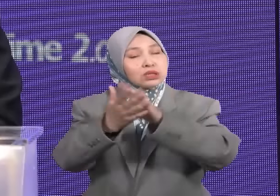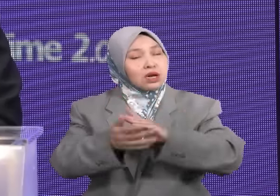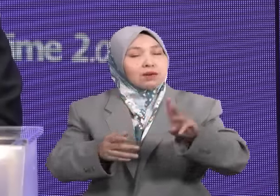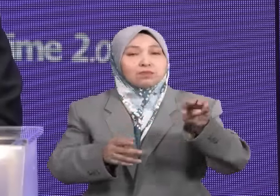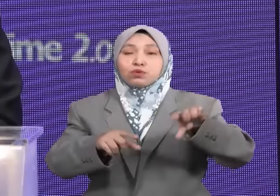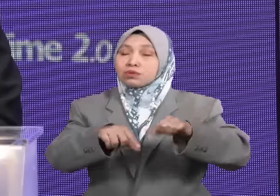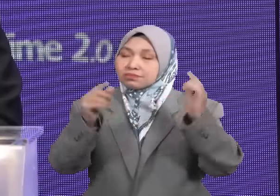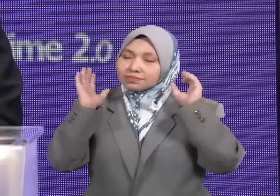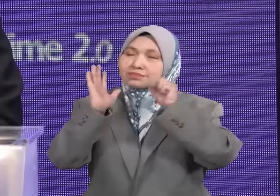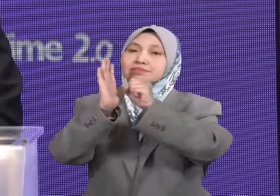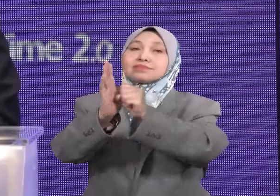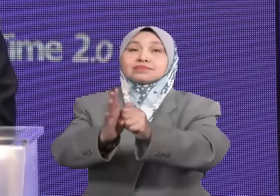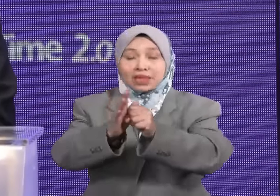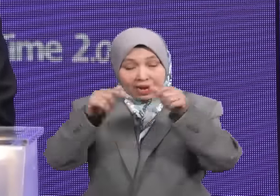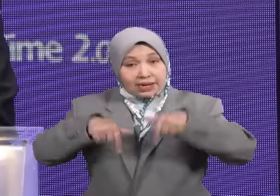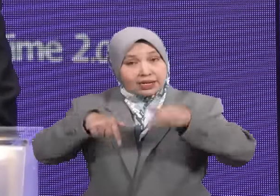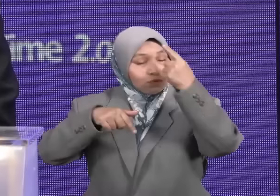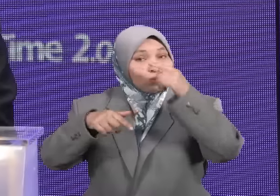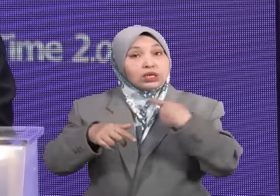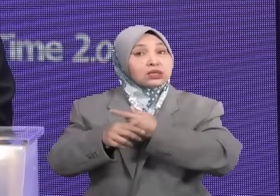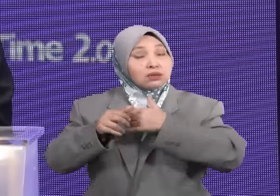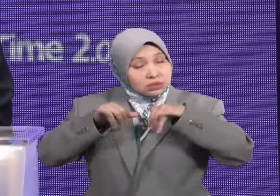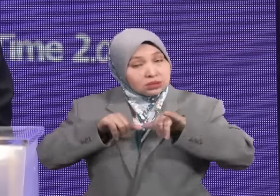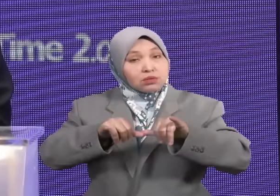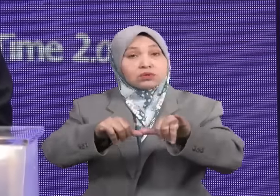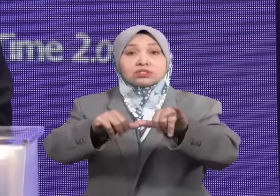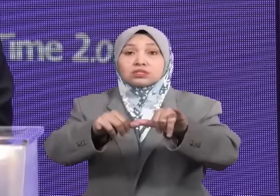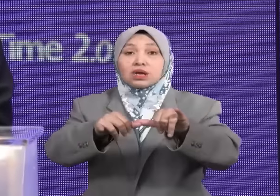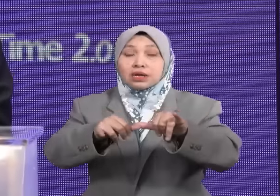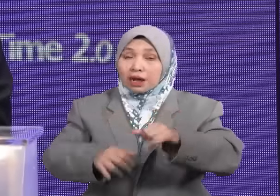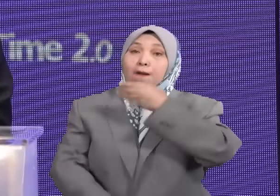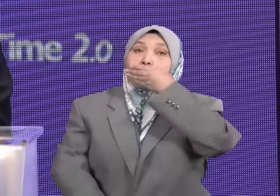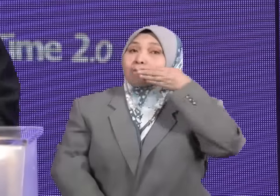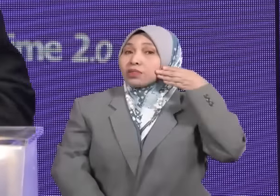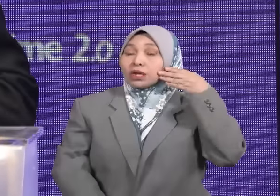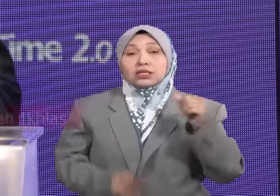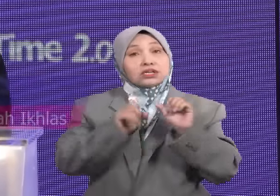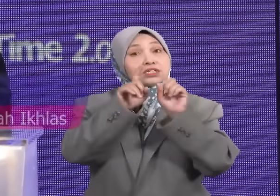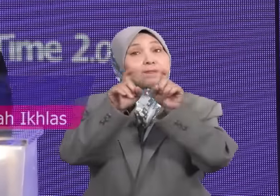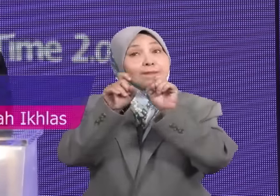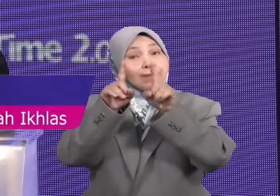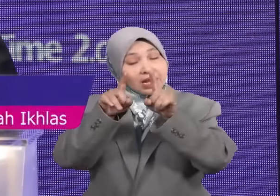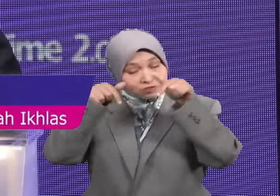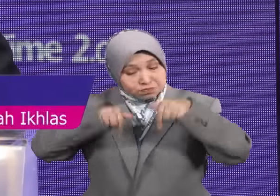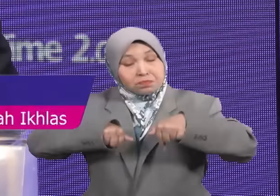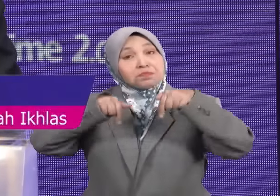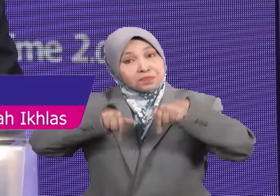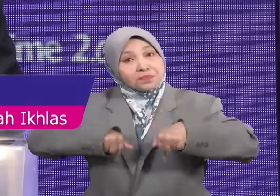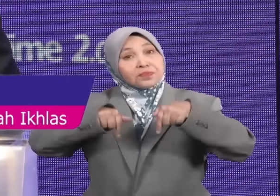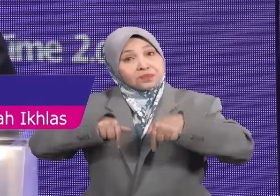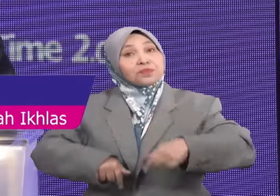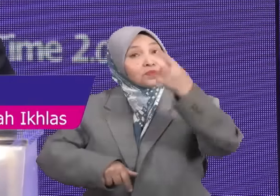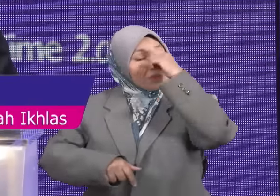Salat Infaq pada hari ini untuk sama-sama kita meneruskan pada Ramadan yang ke-11. 11 Ramadan pada hari ini untuk